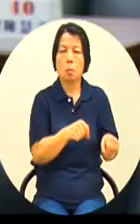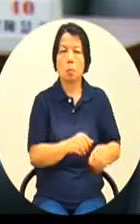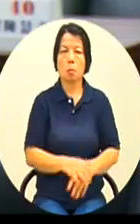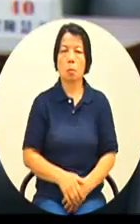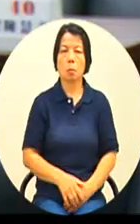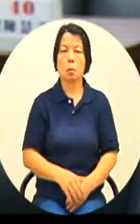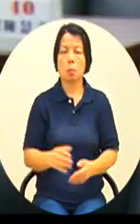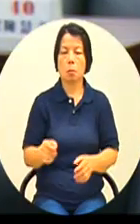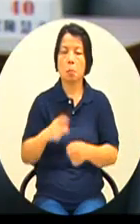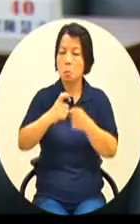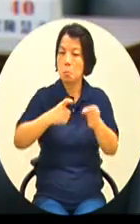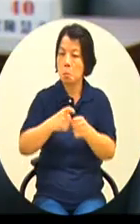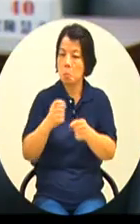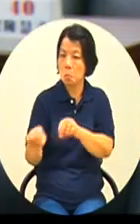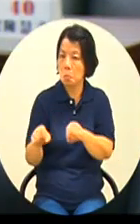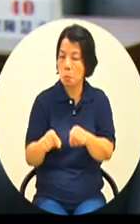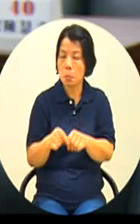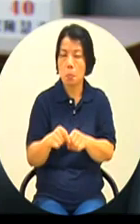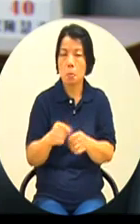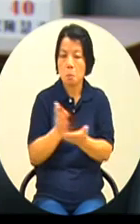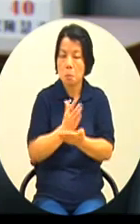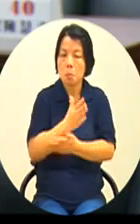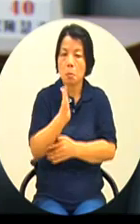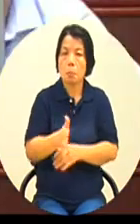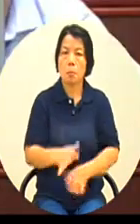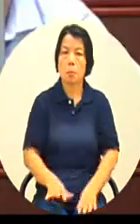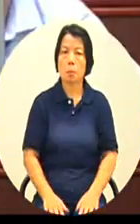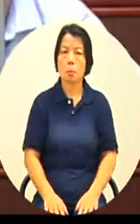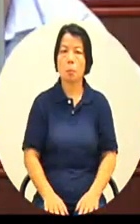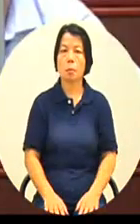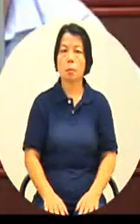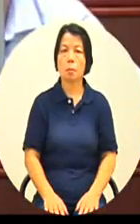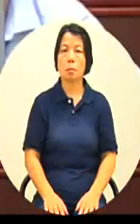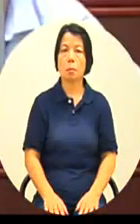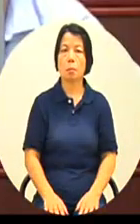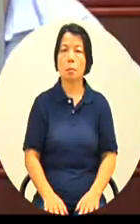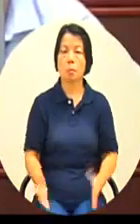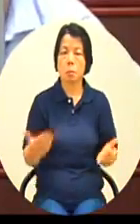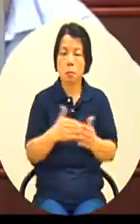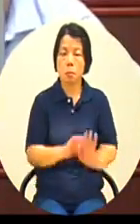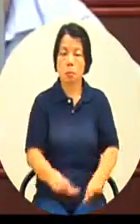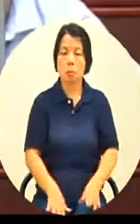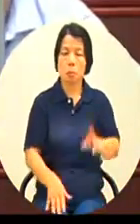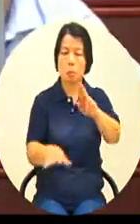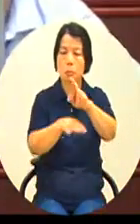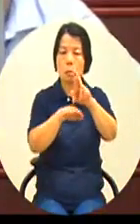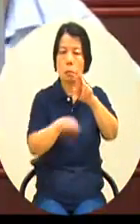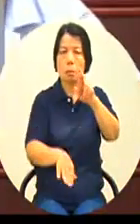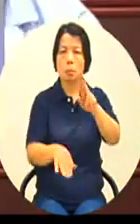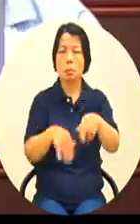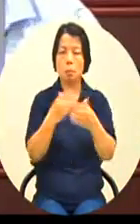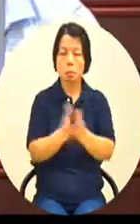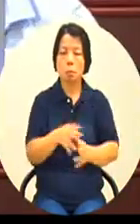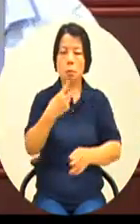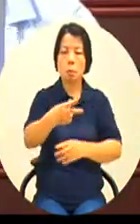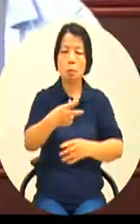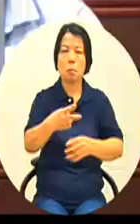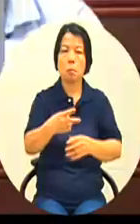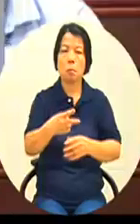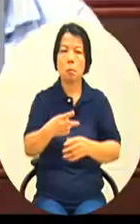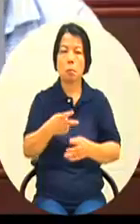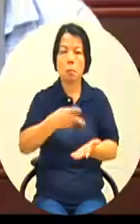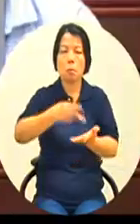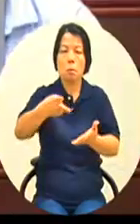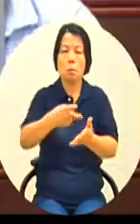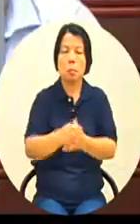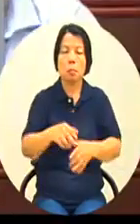无。 反贫哦，嗯，哦，即摆已经。爱到年底才有法度将迄个二阶环评的范畴界定